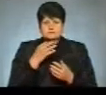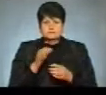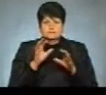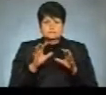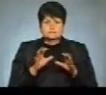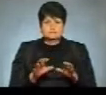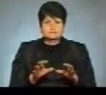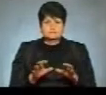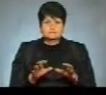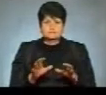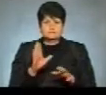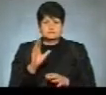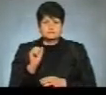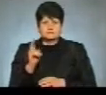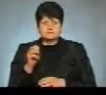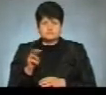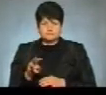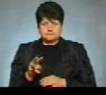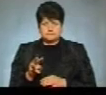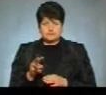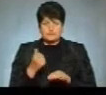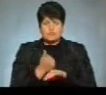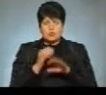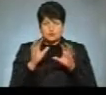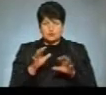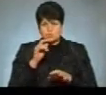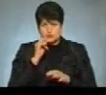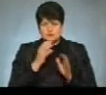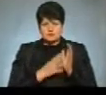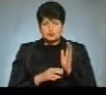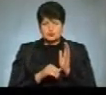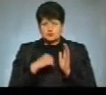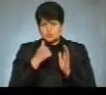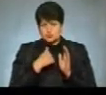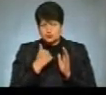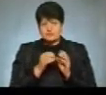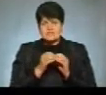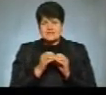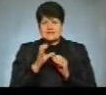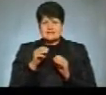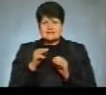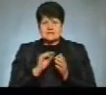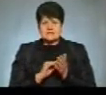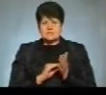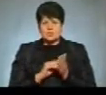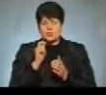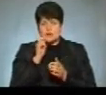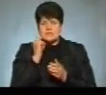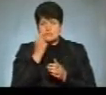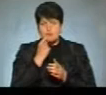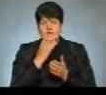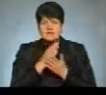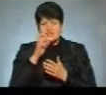законодавчий вакуум. В Конституції України 96-го року в 10-й статті записано, що українська мова є